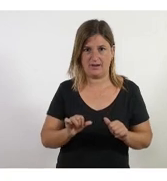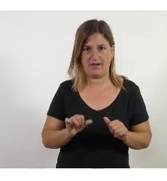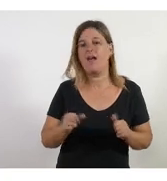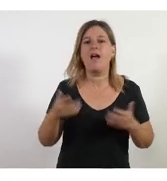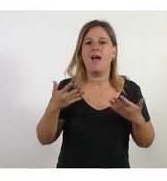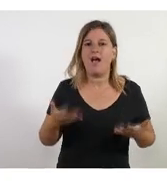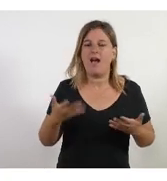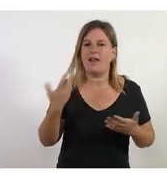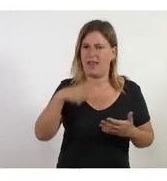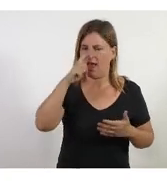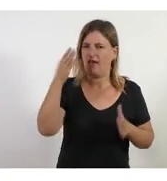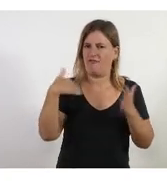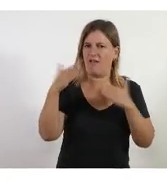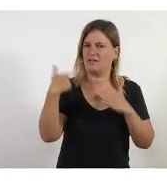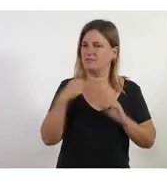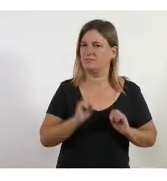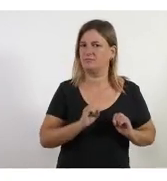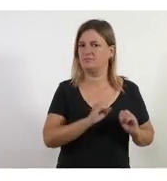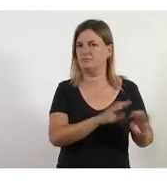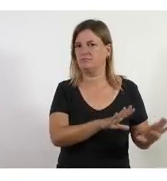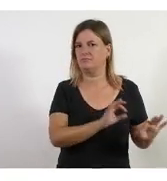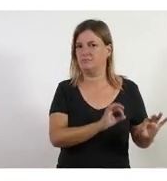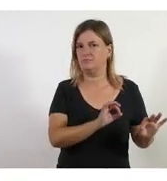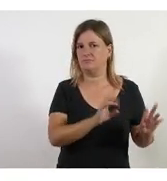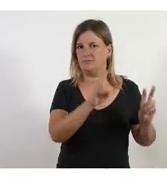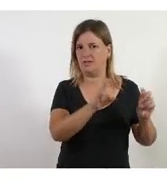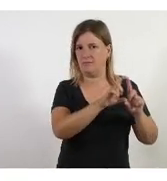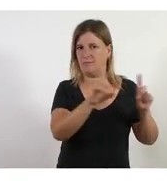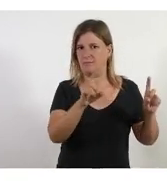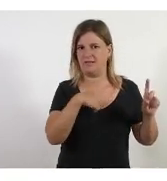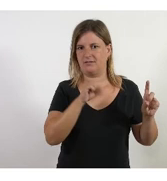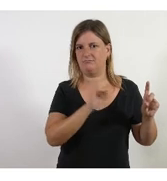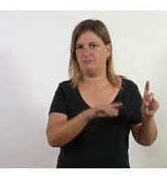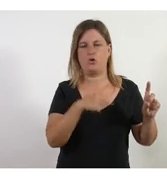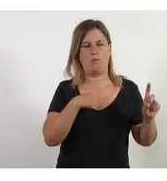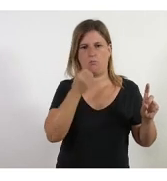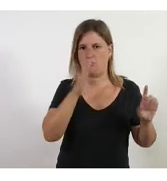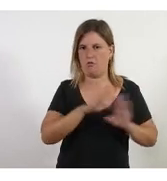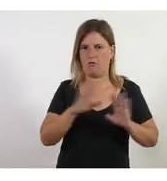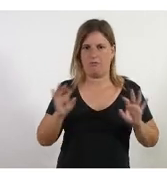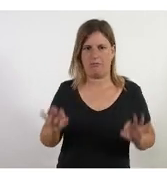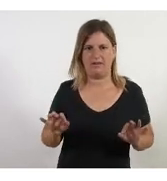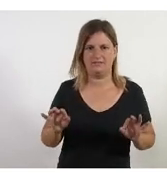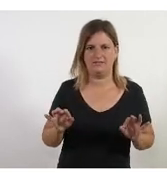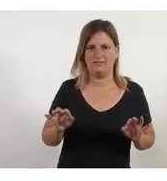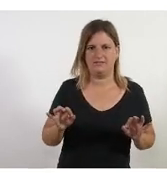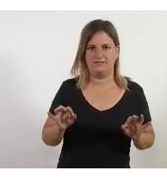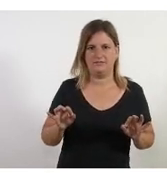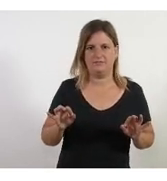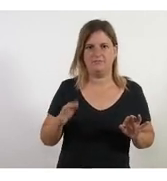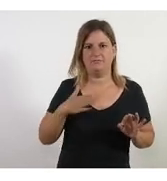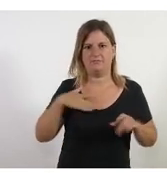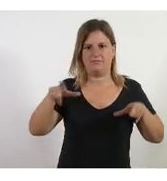vaig, ja fa uns anys ho vaig deixar, molt corporatiu, molt agraïda, però ho vaig deixar, i tinc el meu